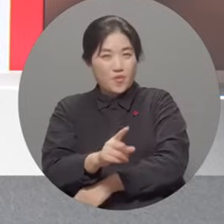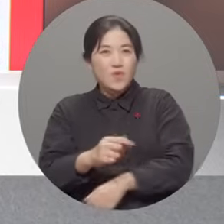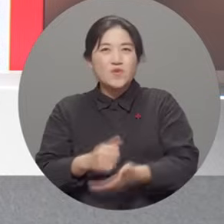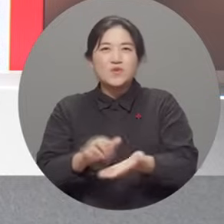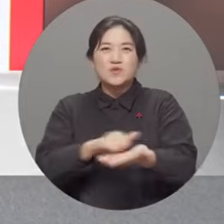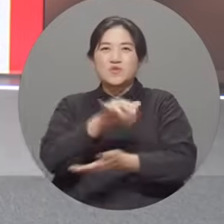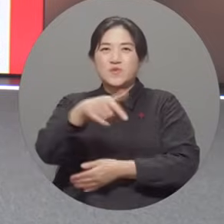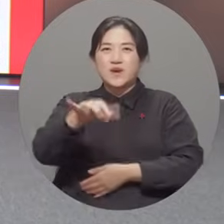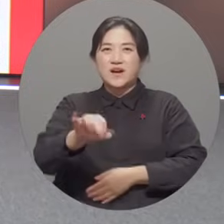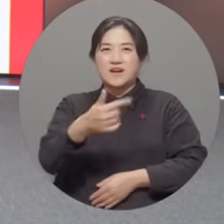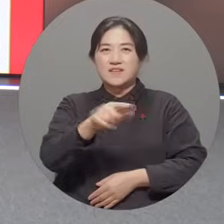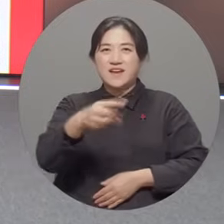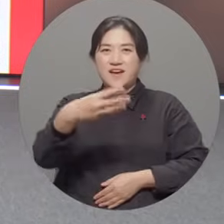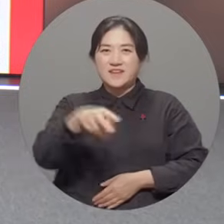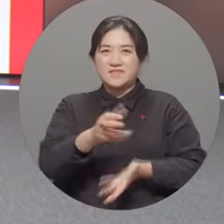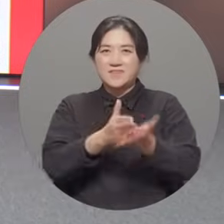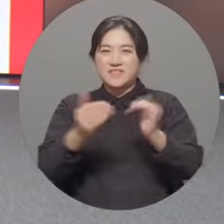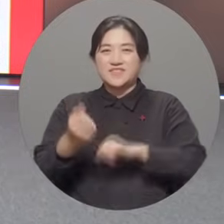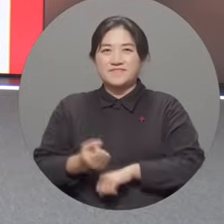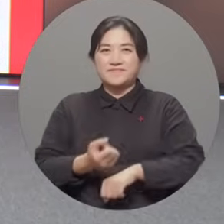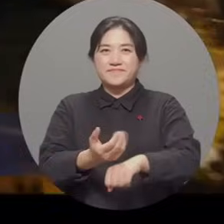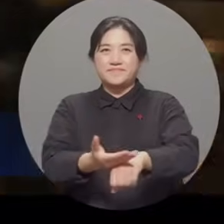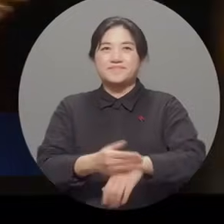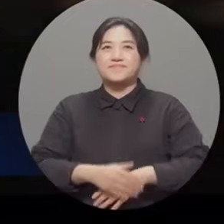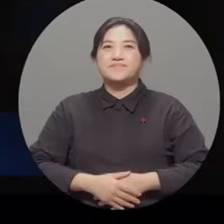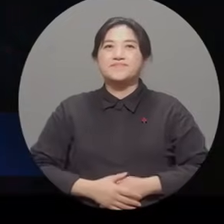뉴욕에서 강나림 특파원이 보도합니다.